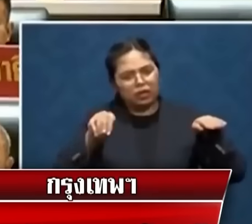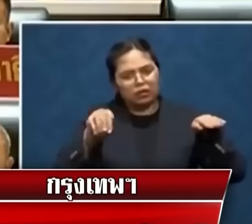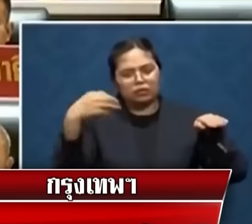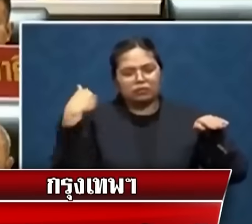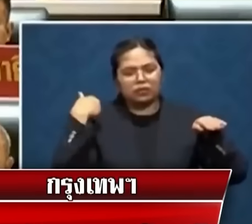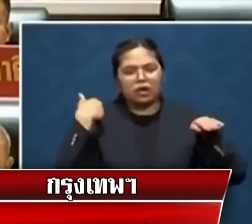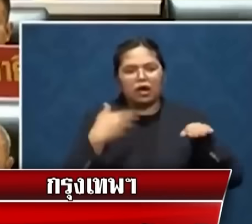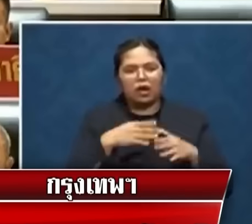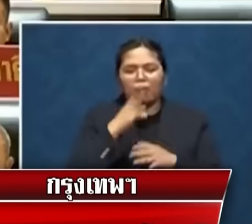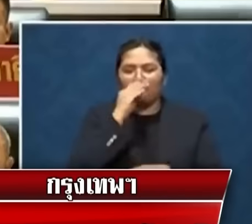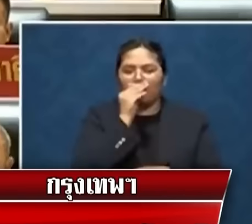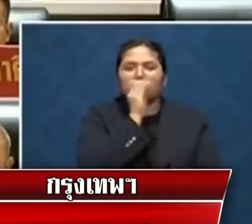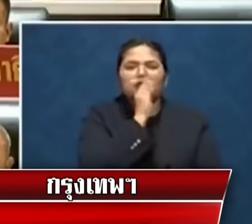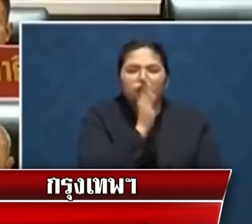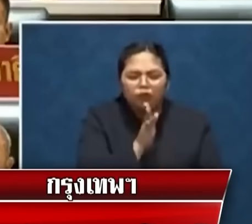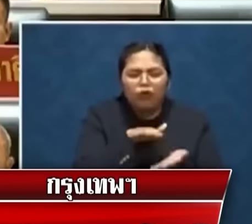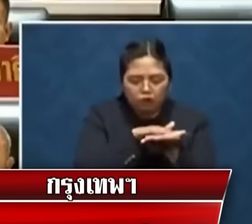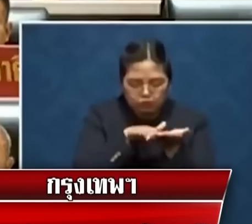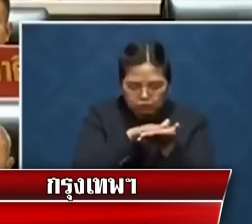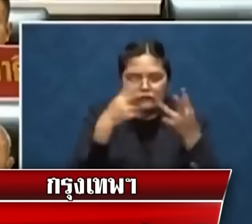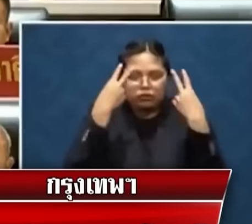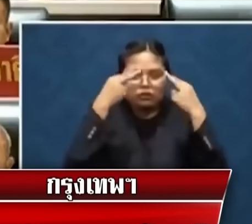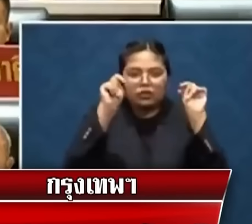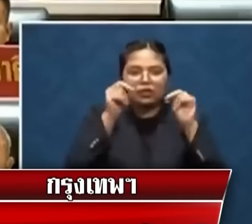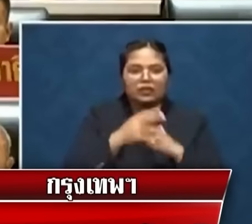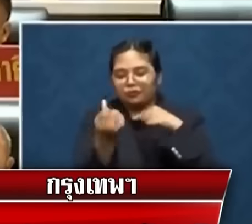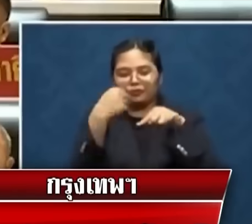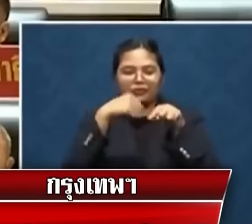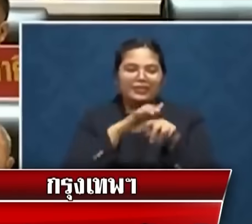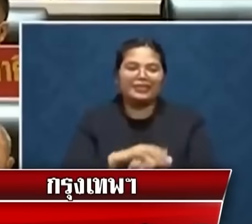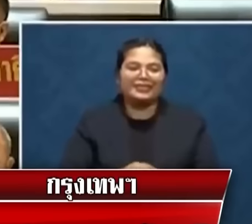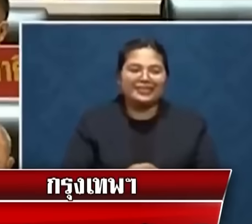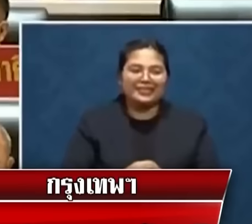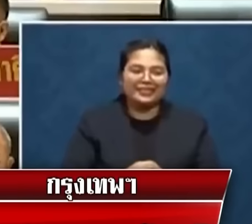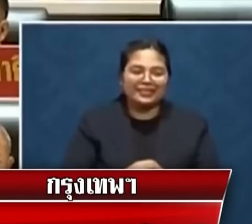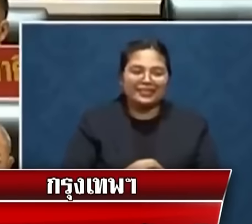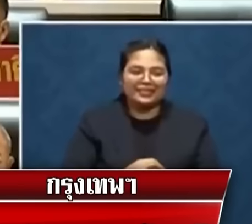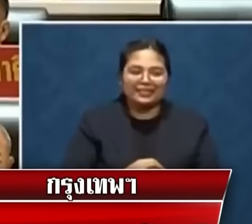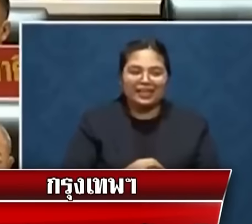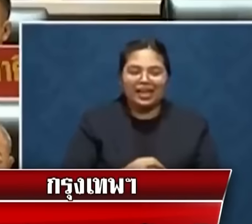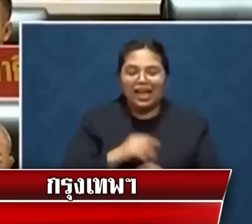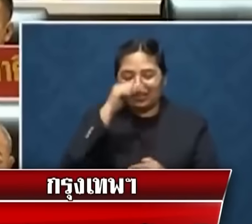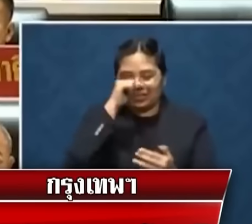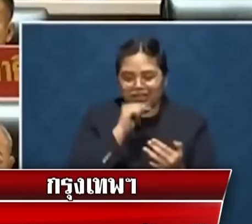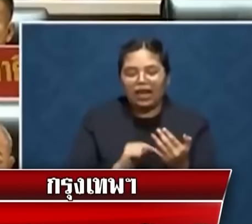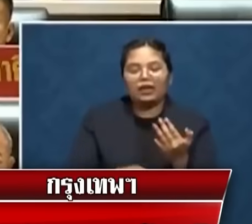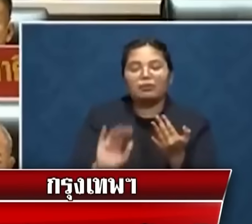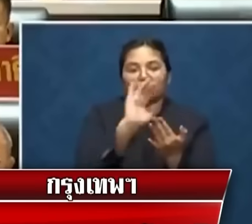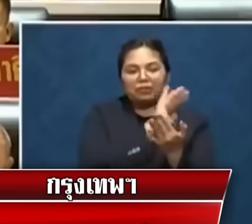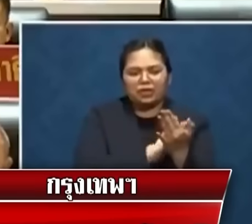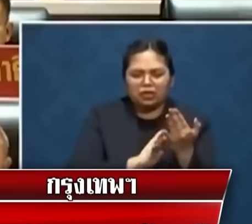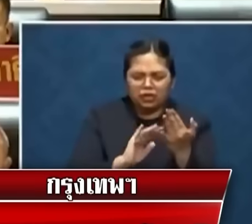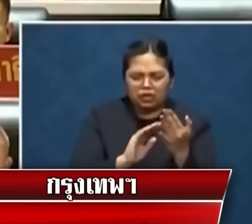ขออภัยท่านนายกนะครับสวนทางกับความสูงท่านนายกจริงๆการตั้งโจทย์ประเทศก็คลุม